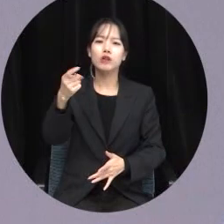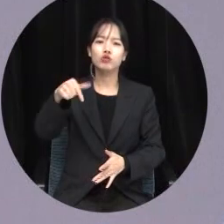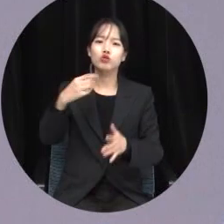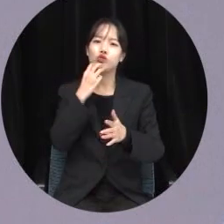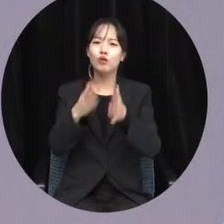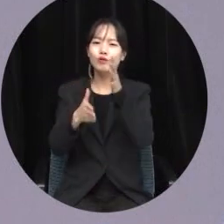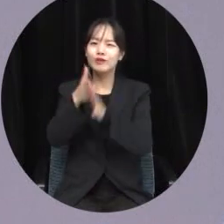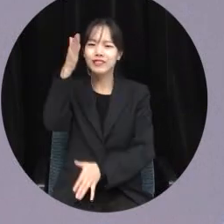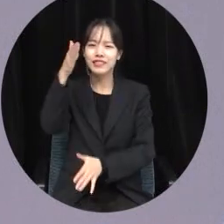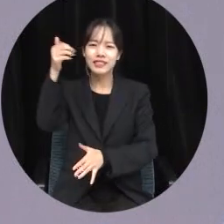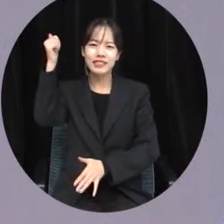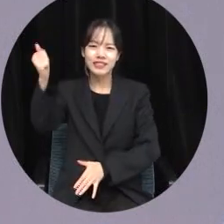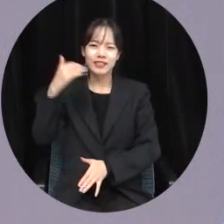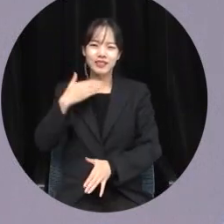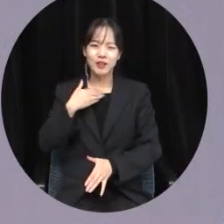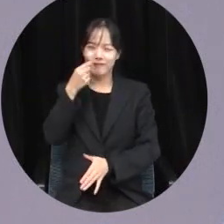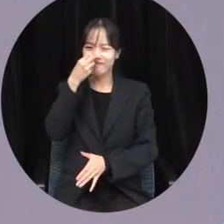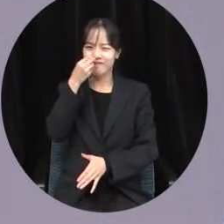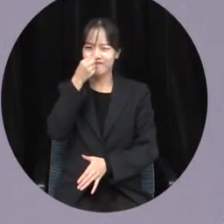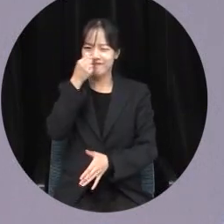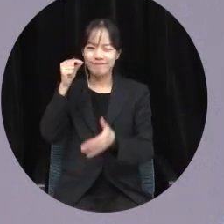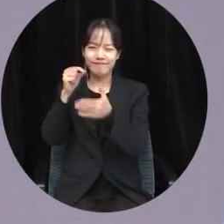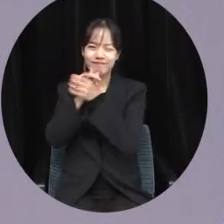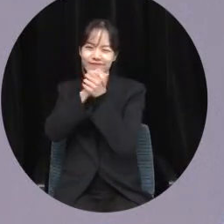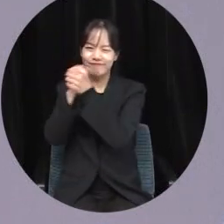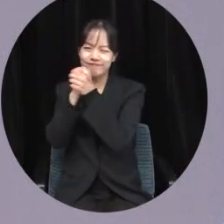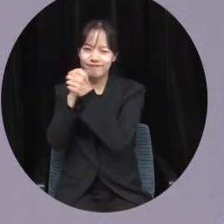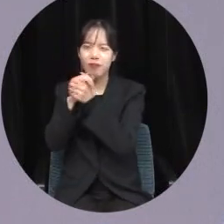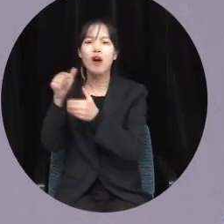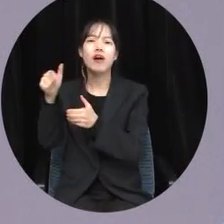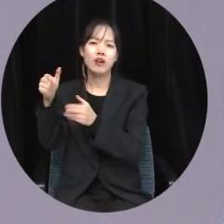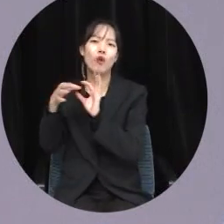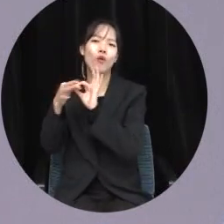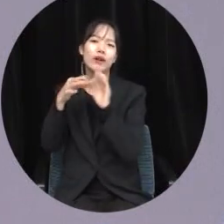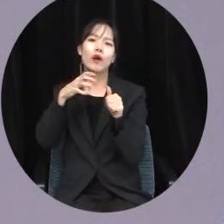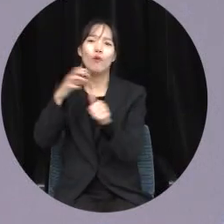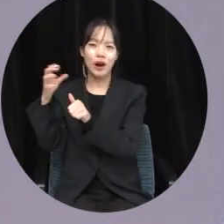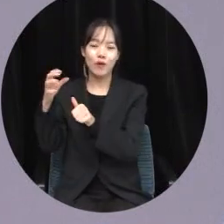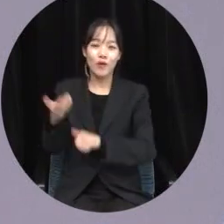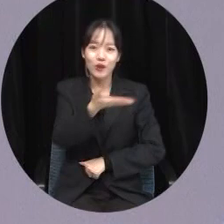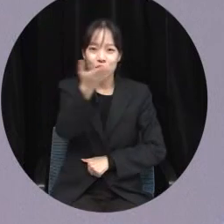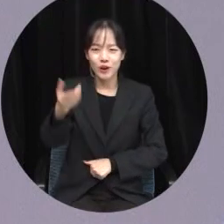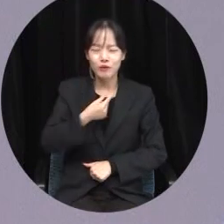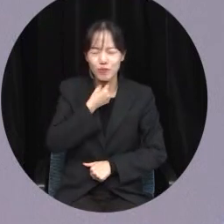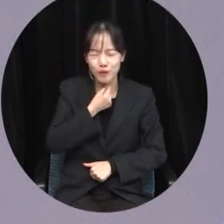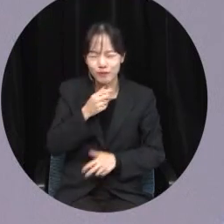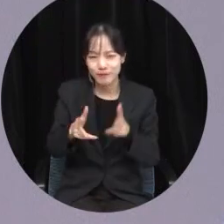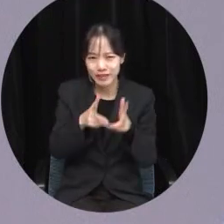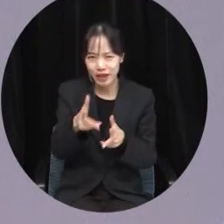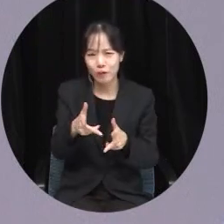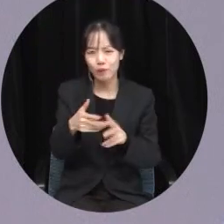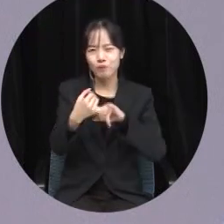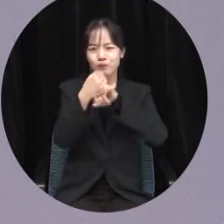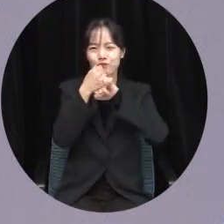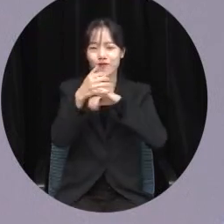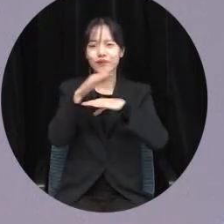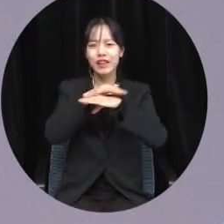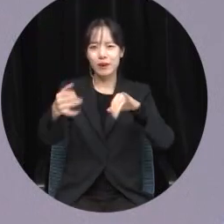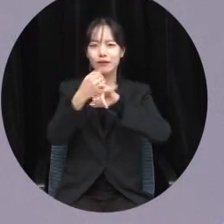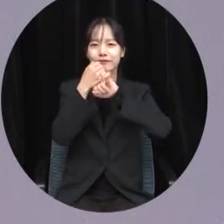바탕으로 우리 주민들이 바라는 수건 사업 반드시 해결하겠습니다. 한동훈 위원장과